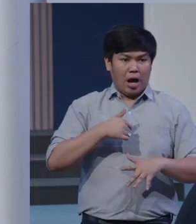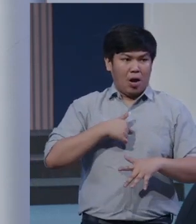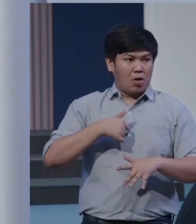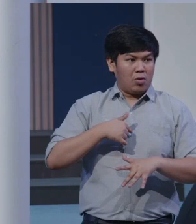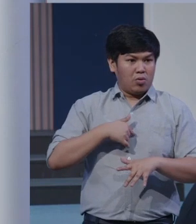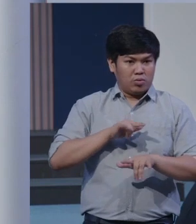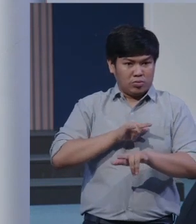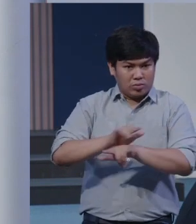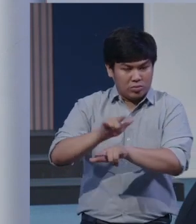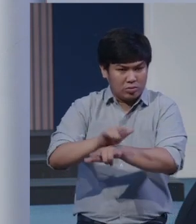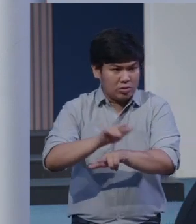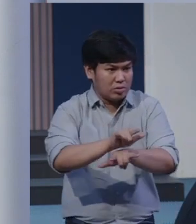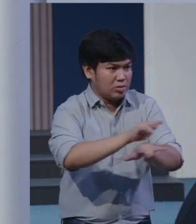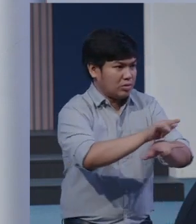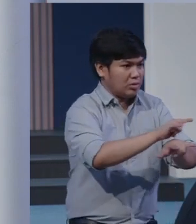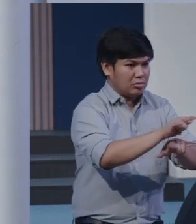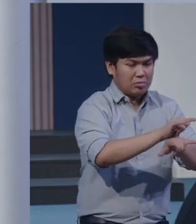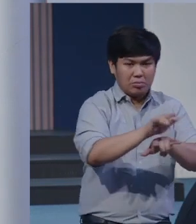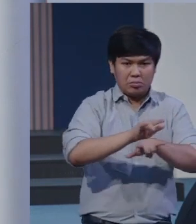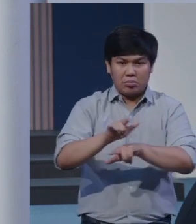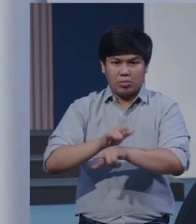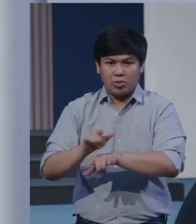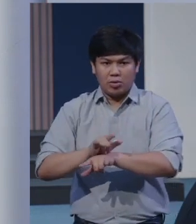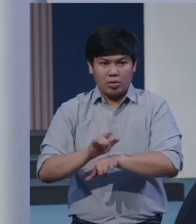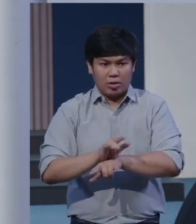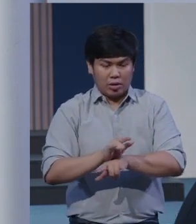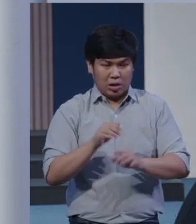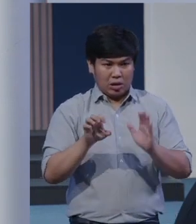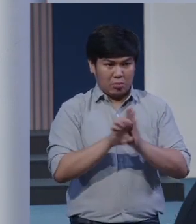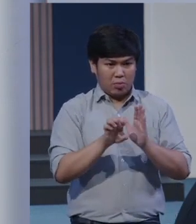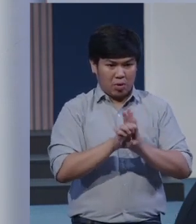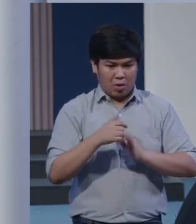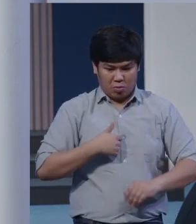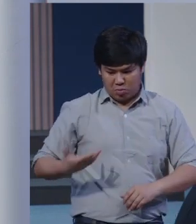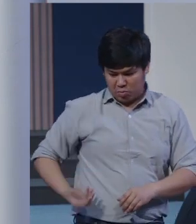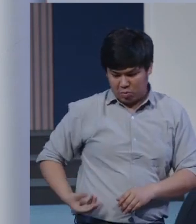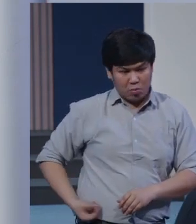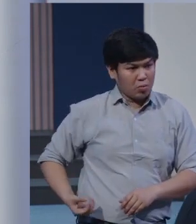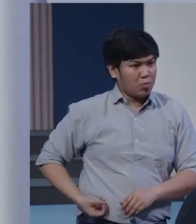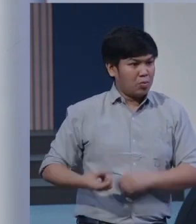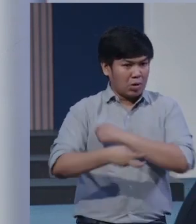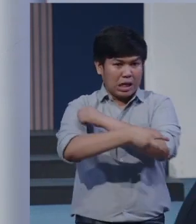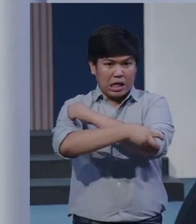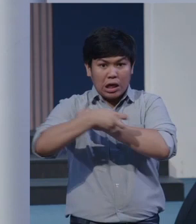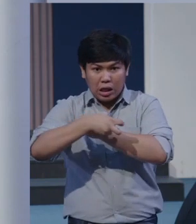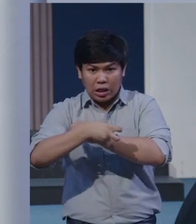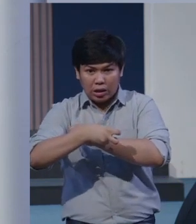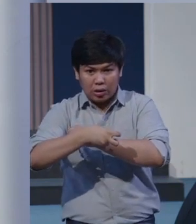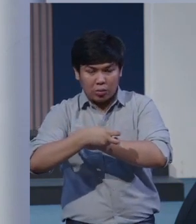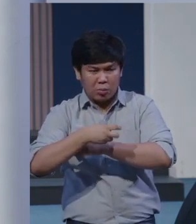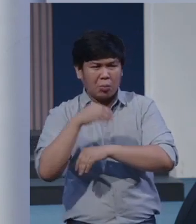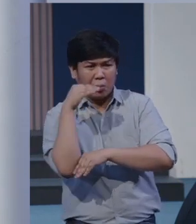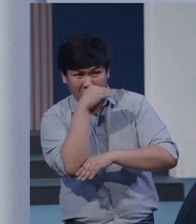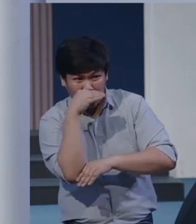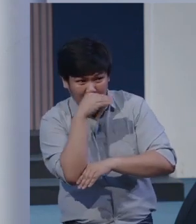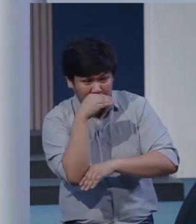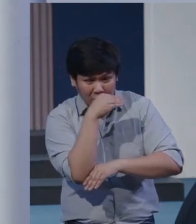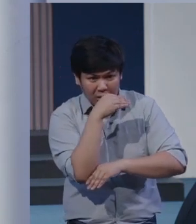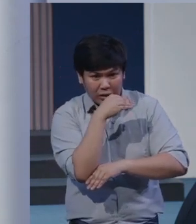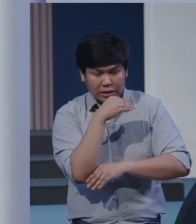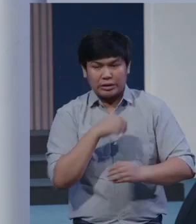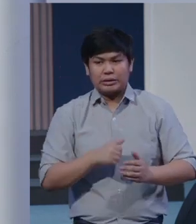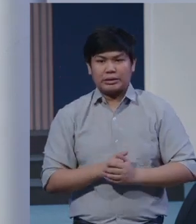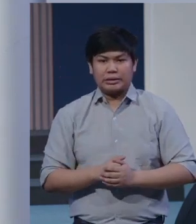Neighbor in a matter of deposit or security halimbawa Iyung Famous na